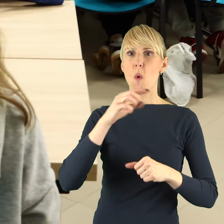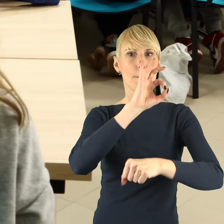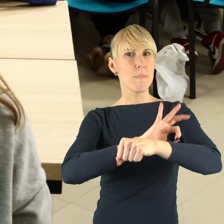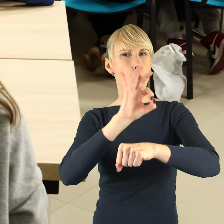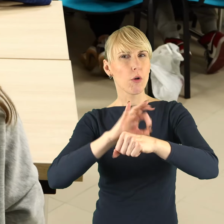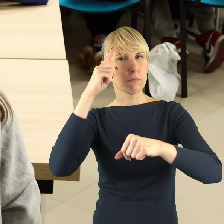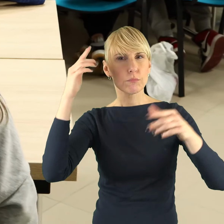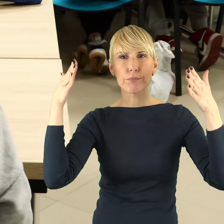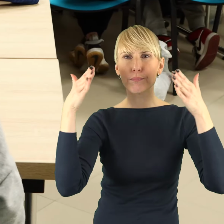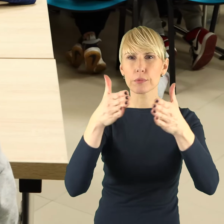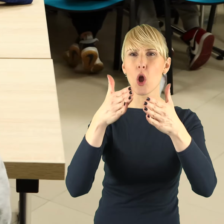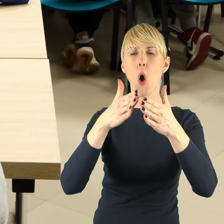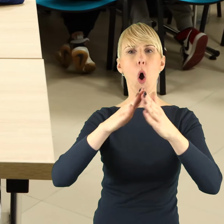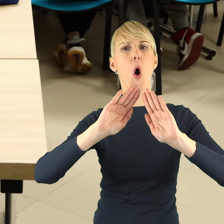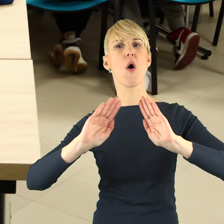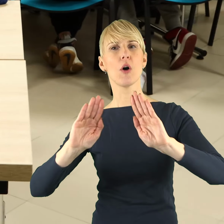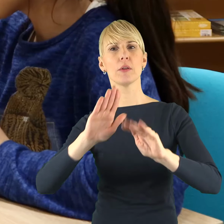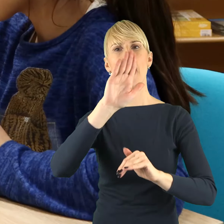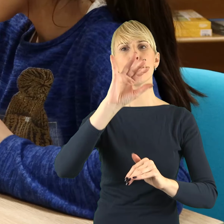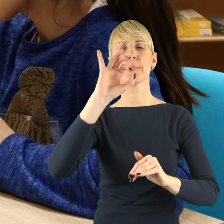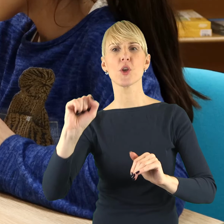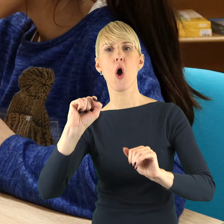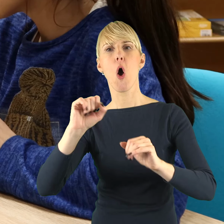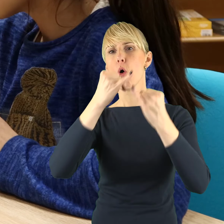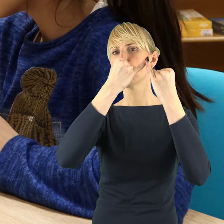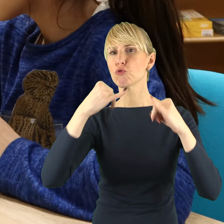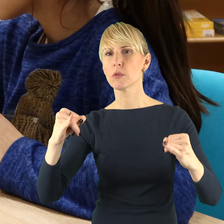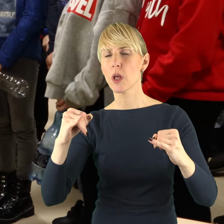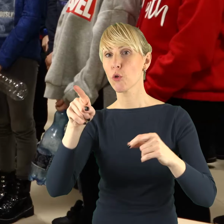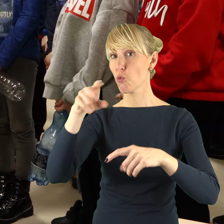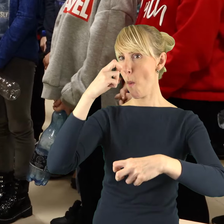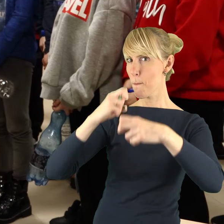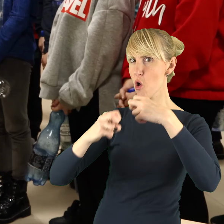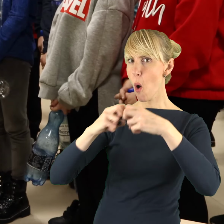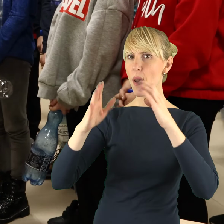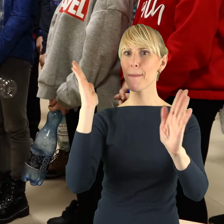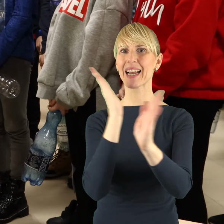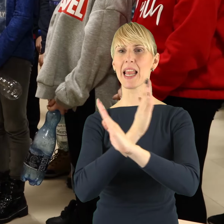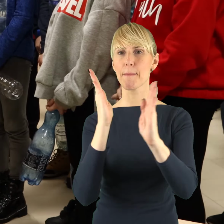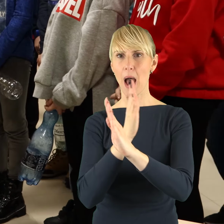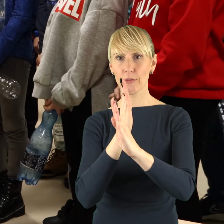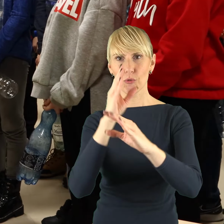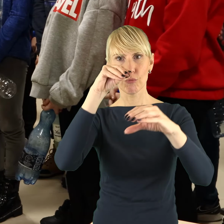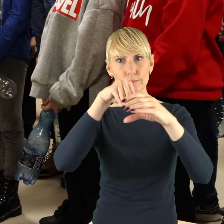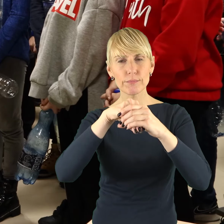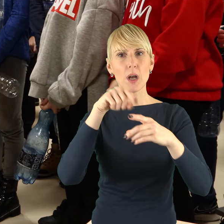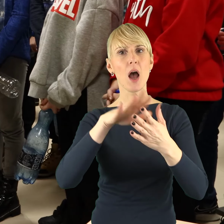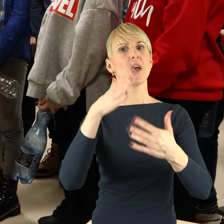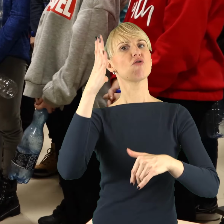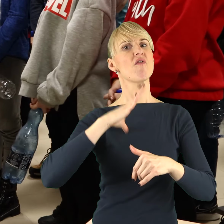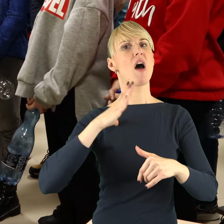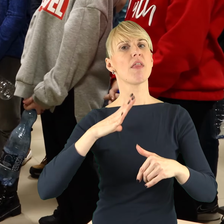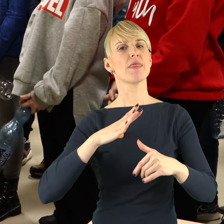Projekt skupia swoją uwagę na ochronę bioróżnorodności i zwraca uwagę na problematykę zmian klimatu oraz